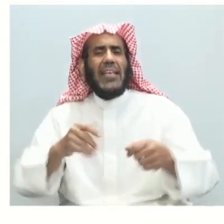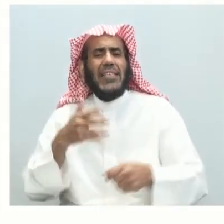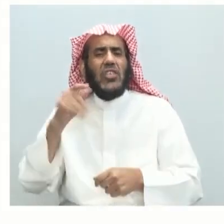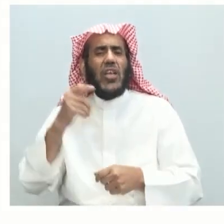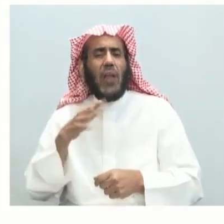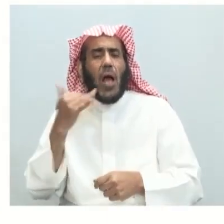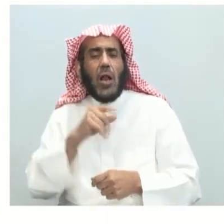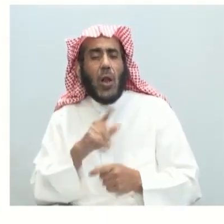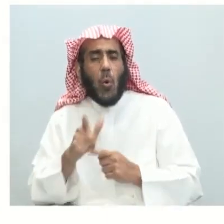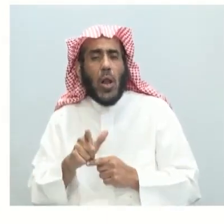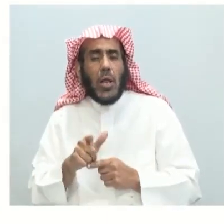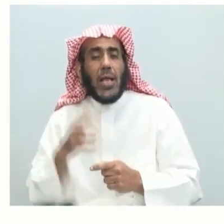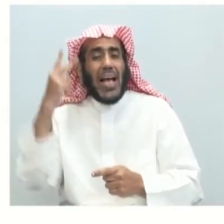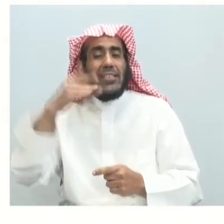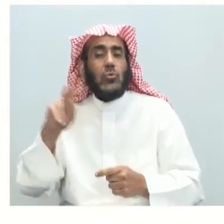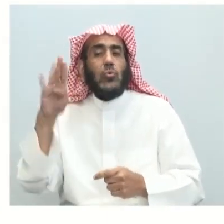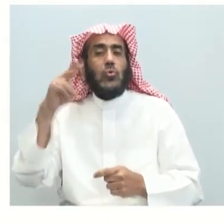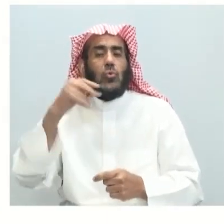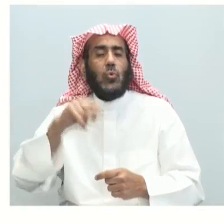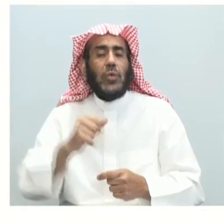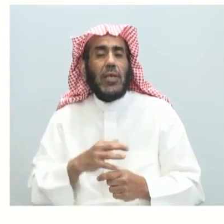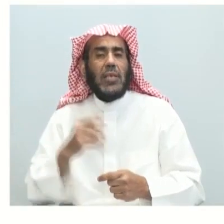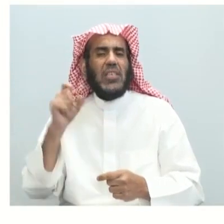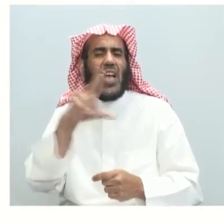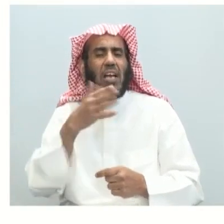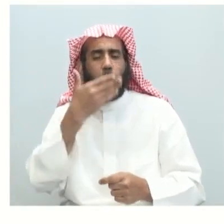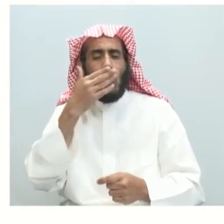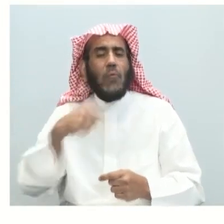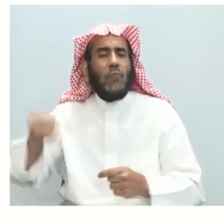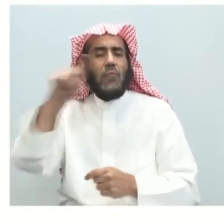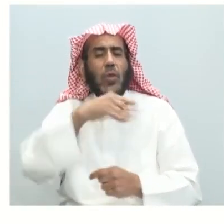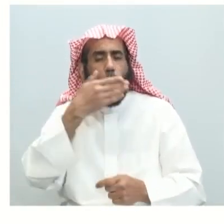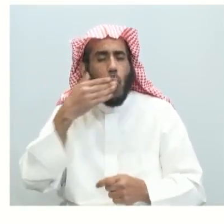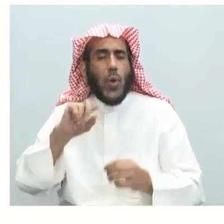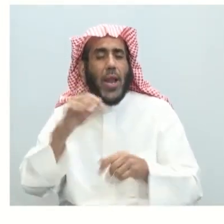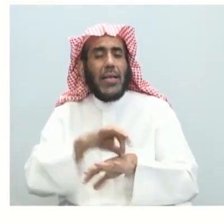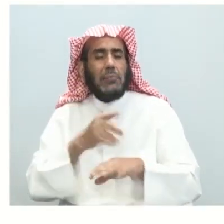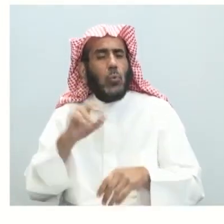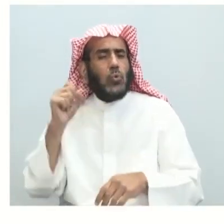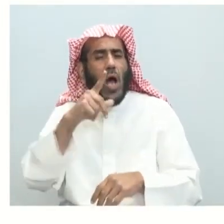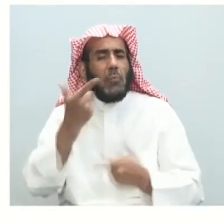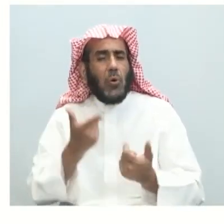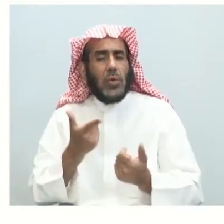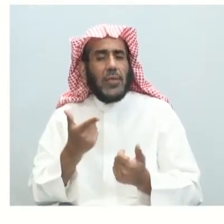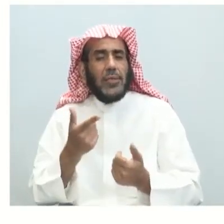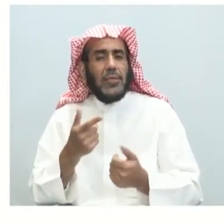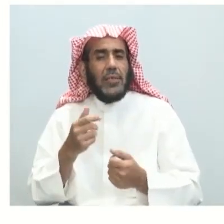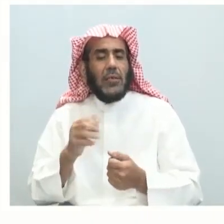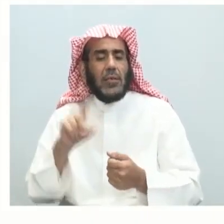احسنتم قد نقول السعوديه شهر يصوم فيه الناس اي شهر